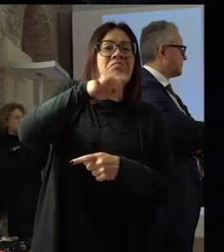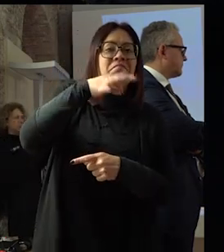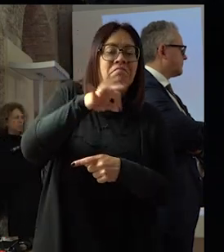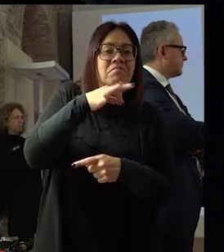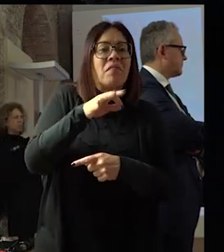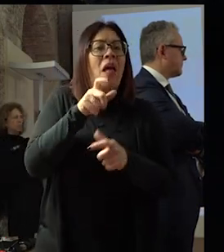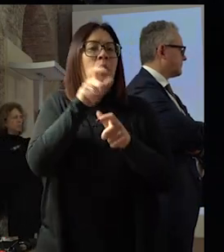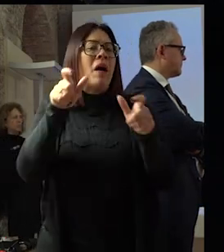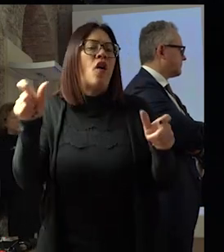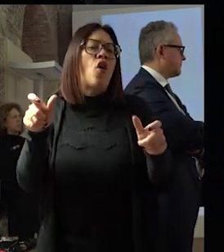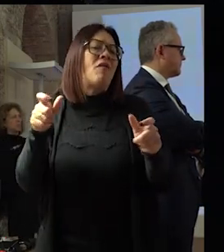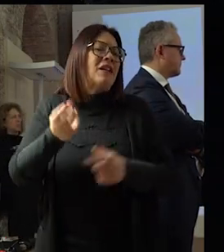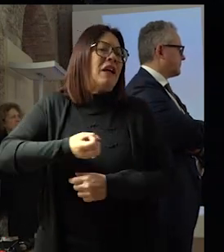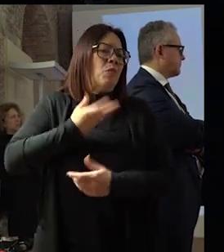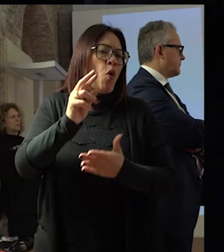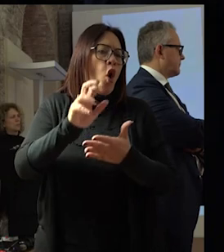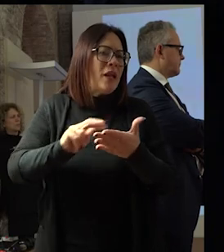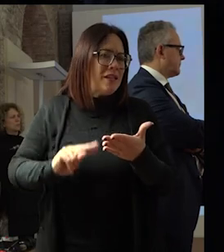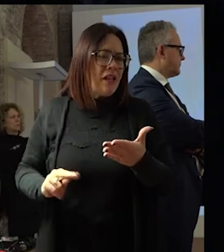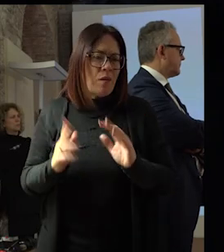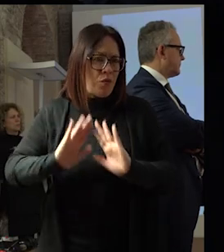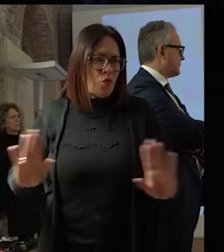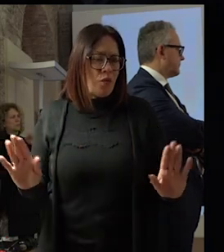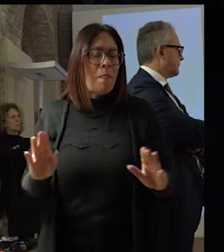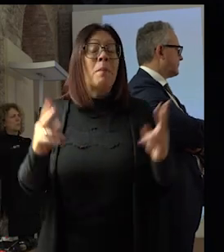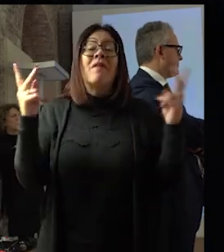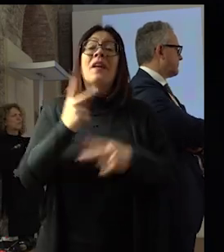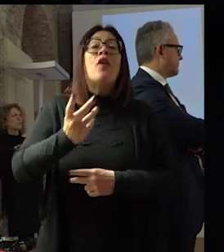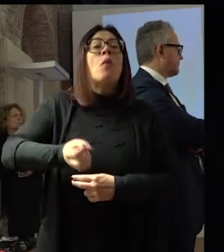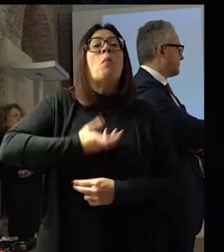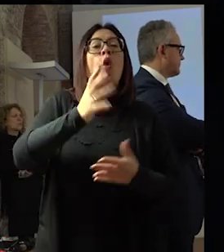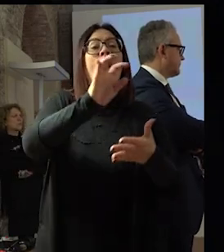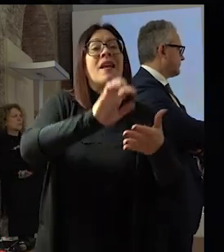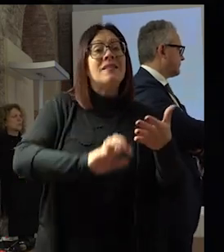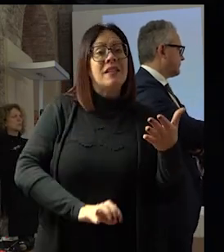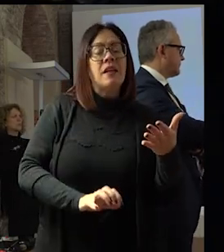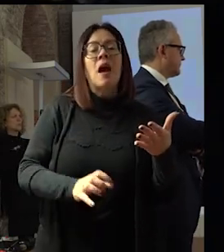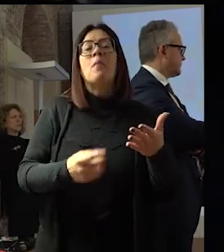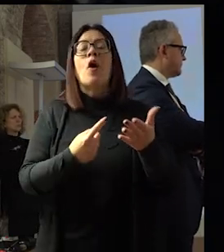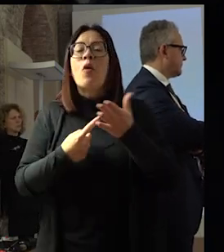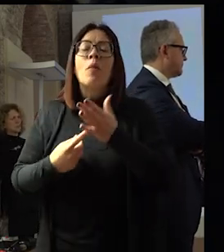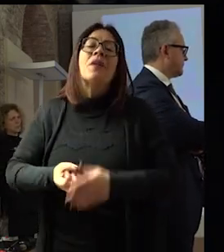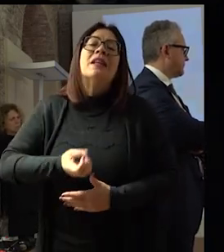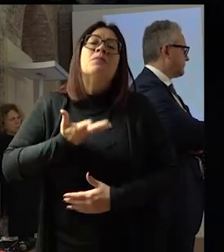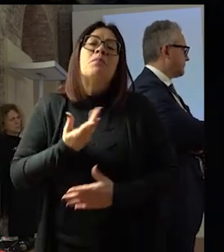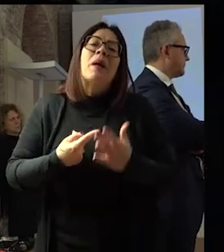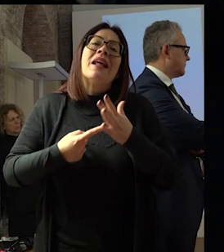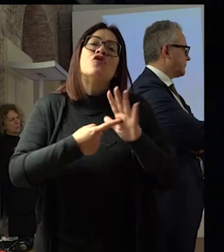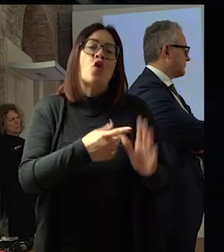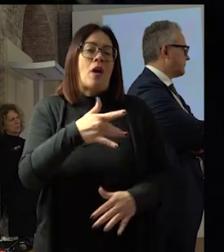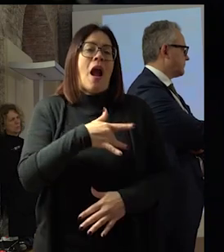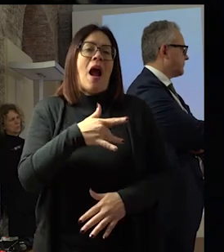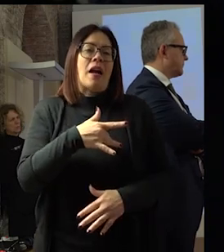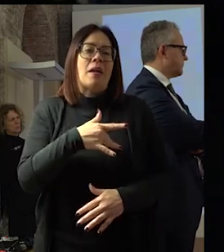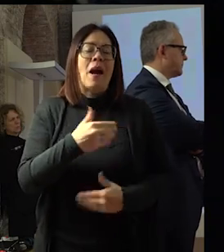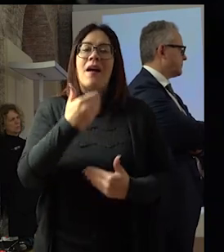per questo la poesia. Ma la poesia è veramente l'espressione dell'anima, e quindi